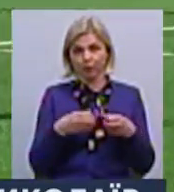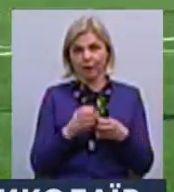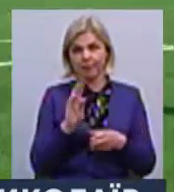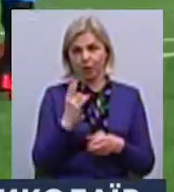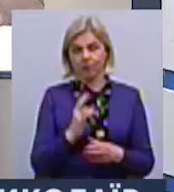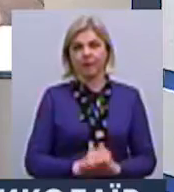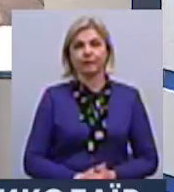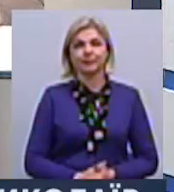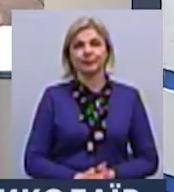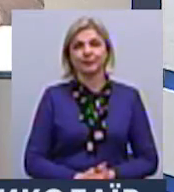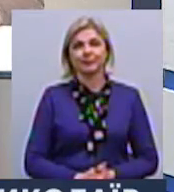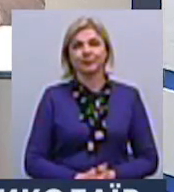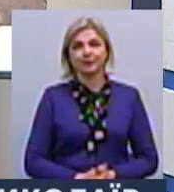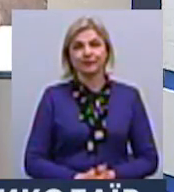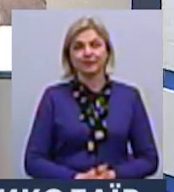«Миколаїв».